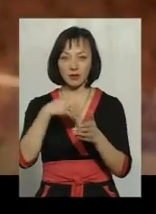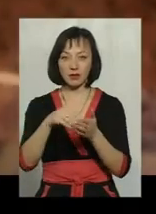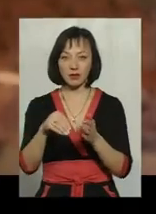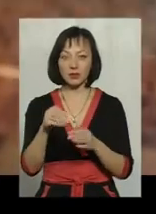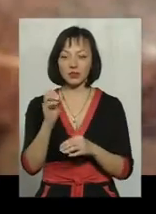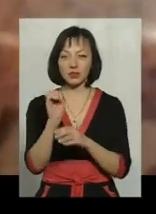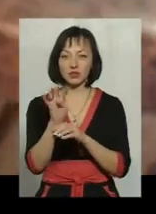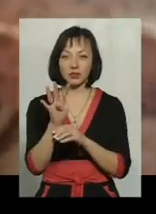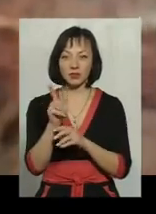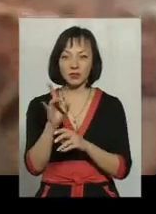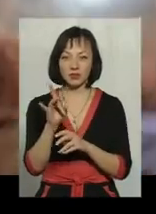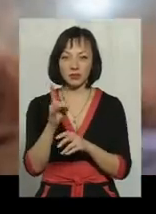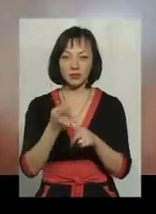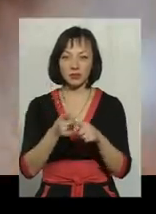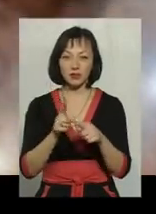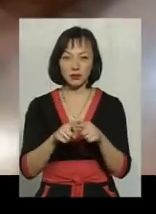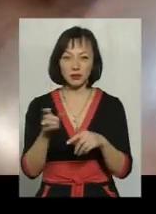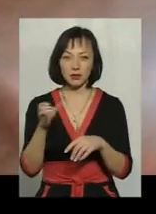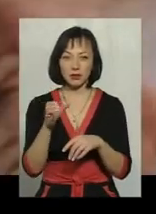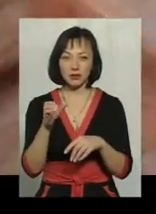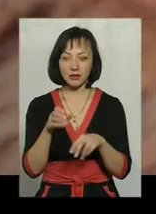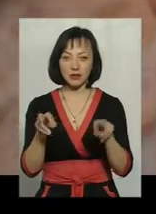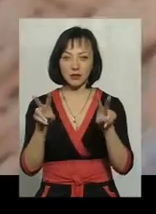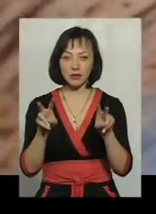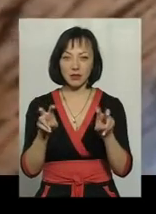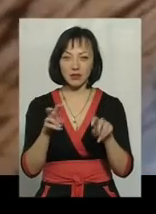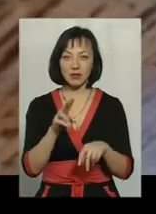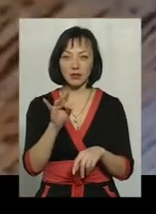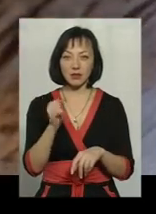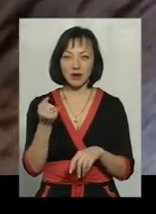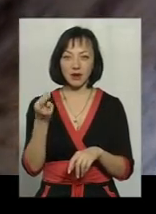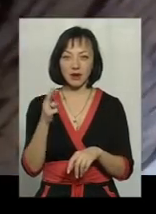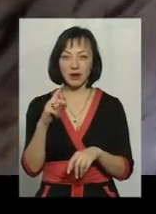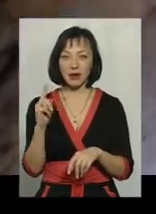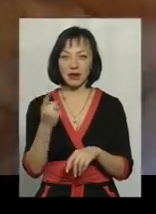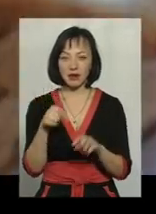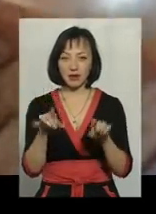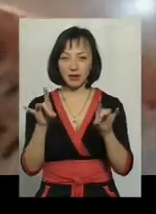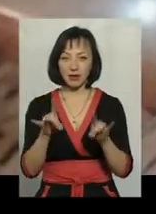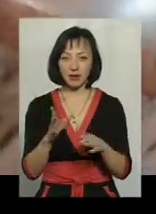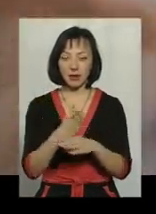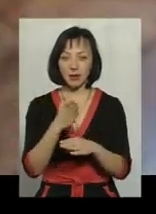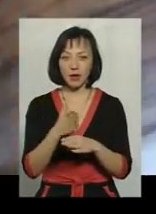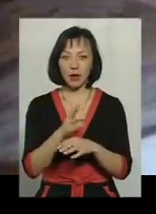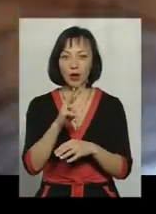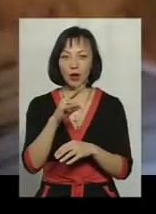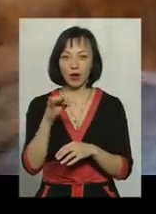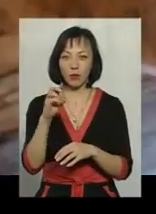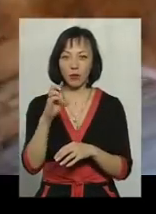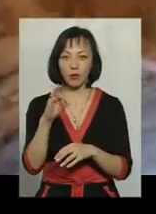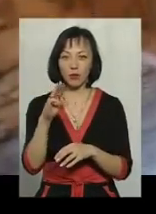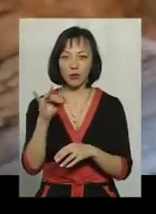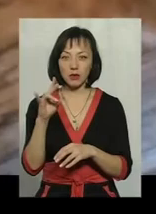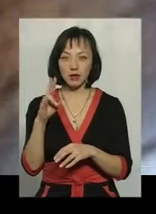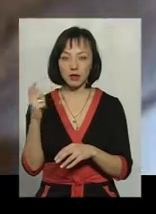у 14 гривень. Цю оковиту із промовистою назвою «Краля», яка єдина у цьому кафе, виробляє Люботинський завод у